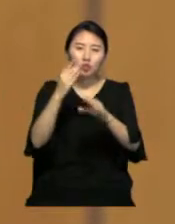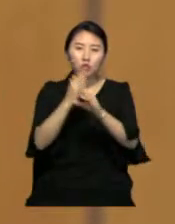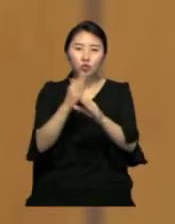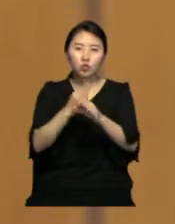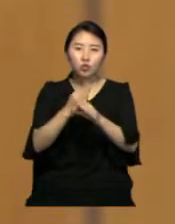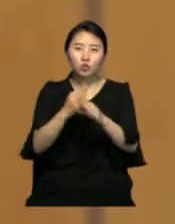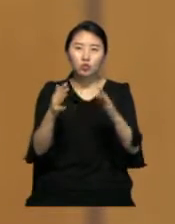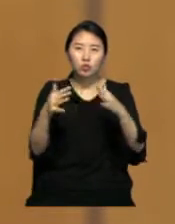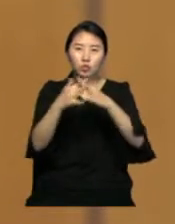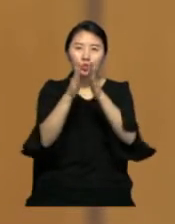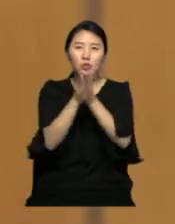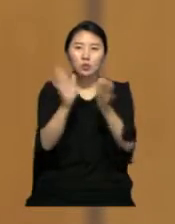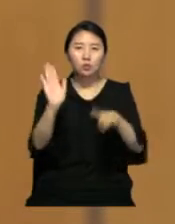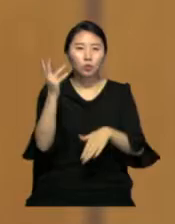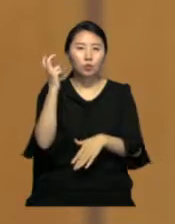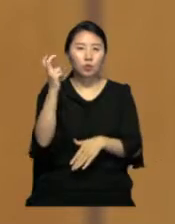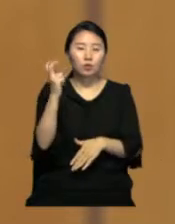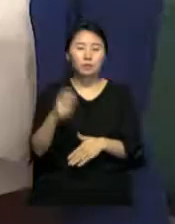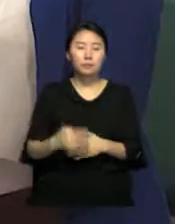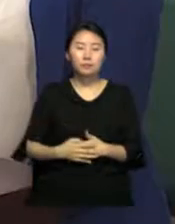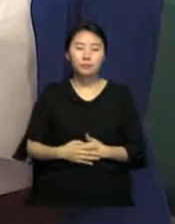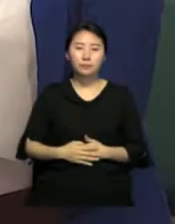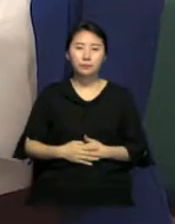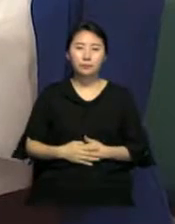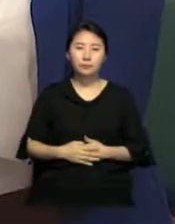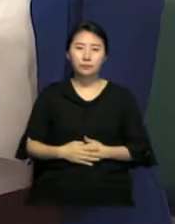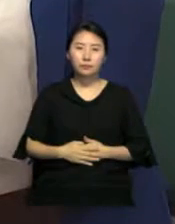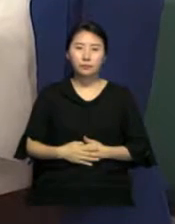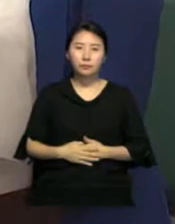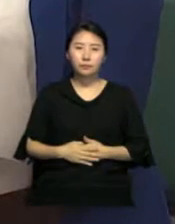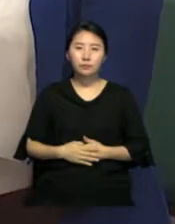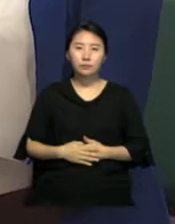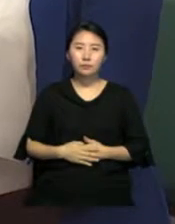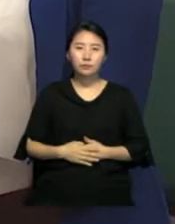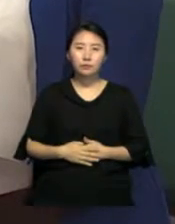내년 중 첫삽을 뜨게 될 전망입니다. 서울경기 케이블TV 김동훈입니다.